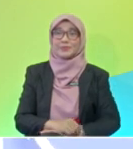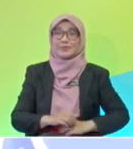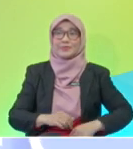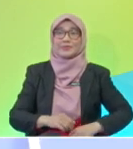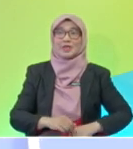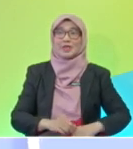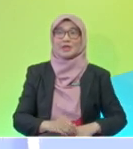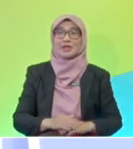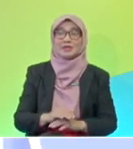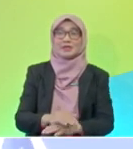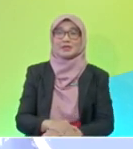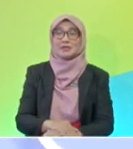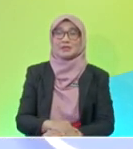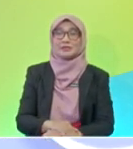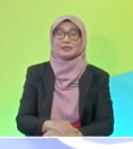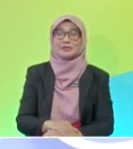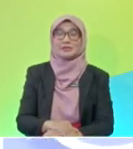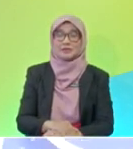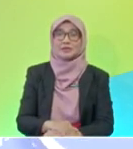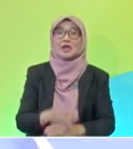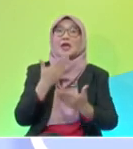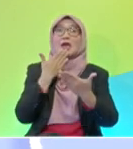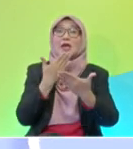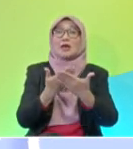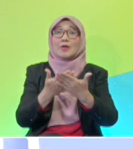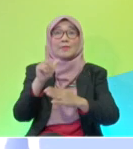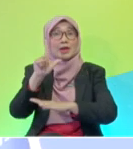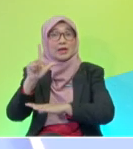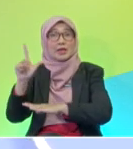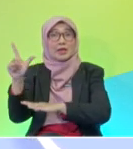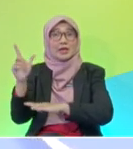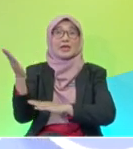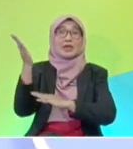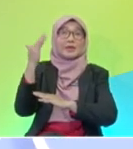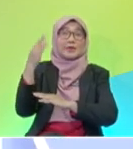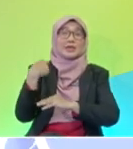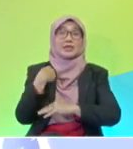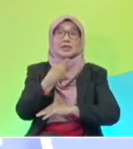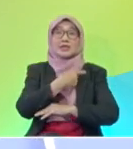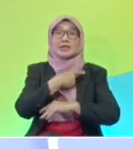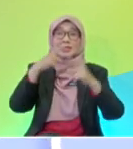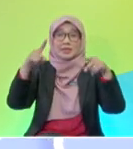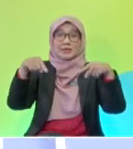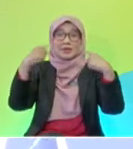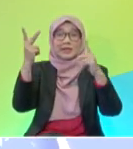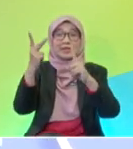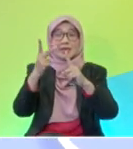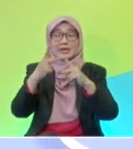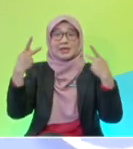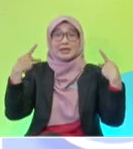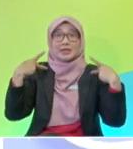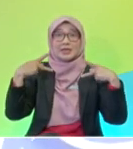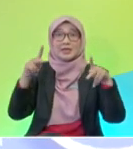tulis tu baik sila Kak hamzaah Baiklah Mari kita pergi ke kedai buku